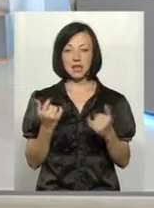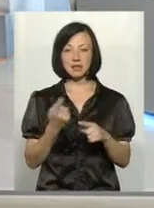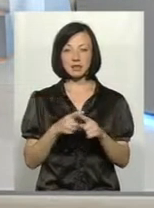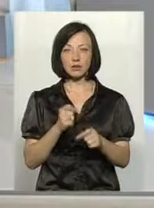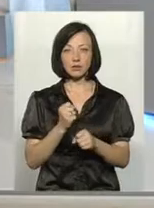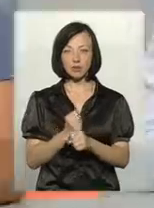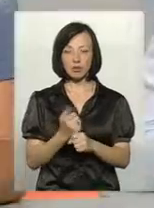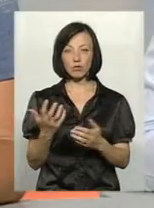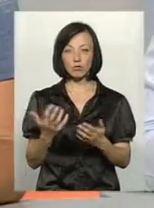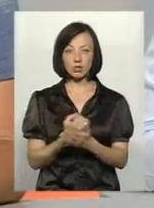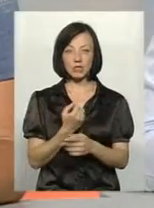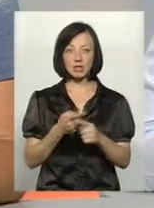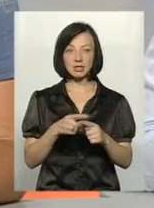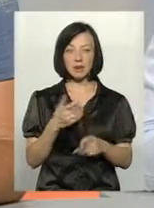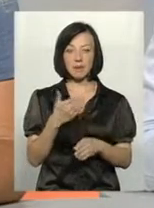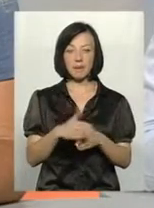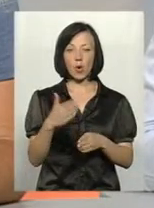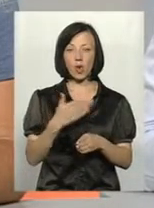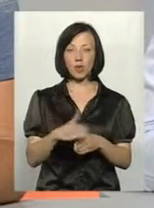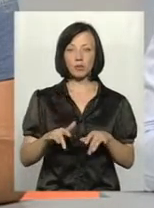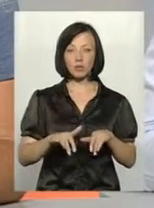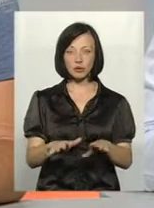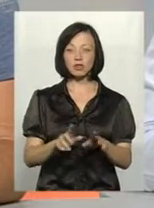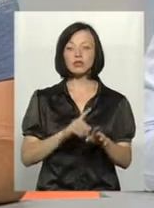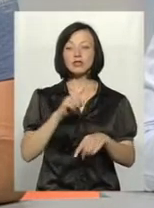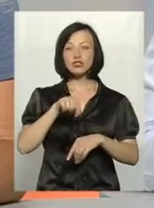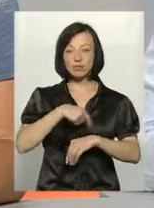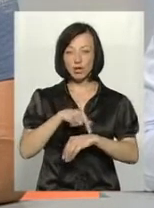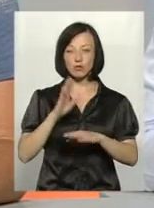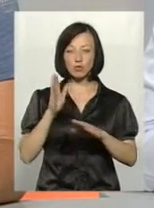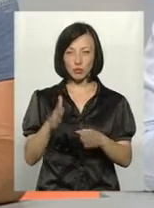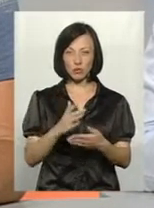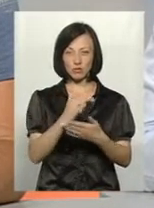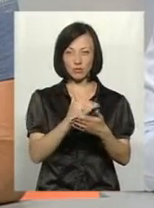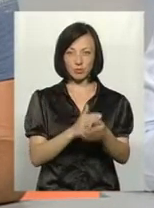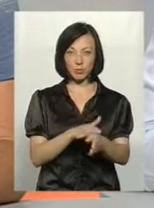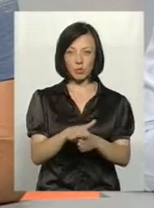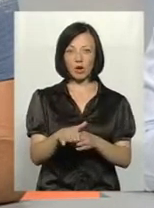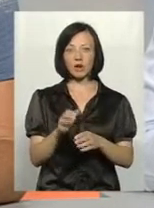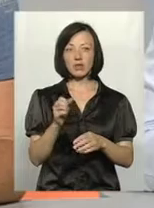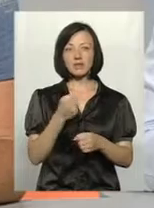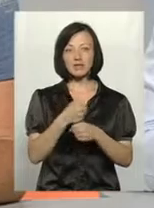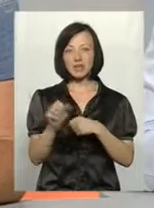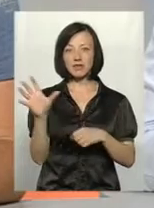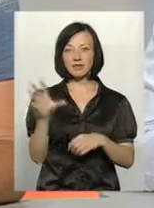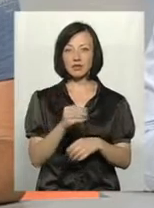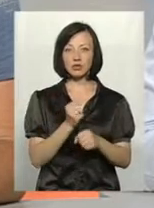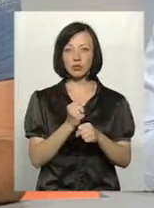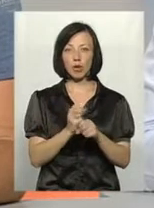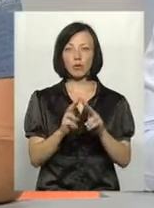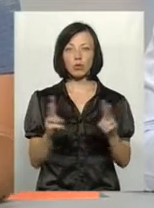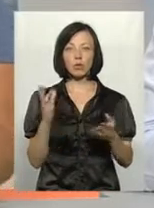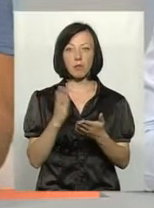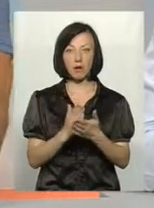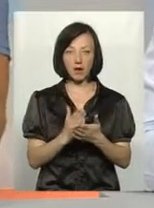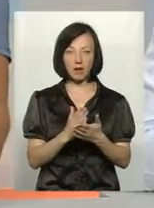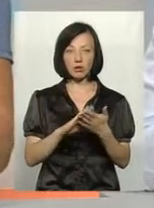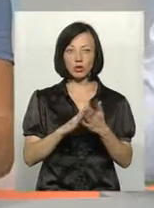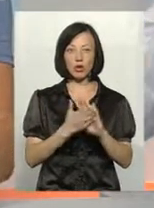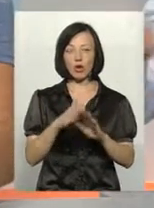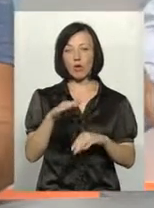зробив. І воно, це поетапний процес, воно наповниться з часом. Було б добре, щоб просто заставили всіх це зробити. Тобто всі, хто має